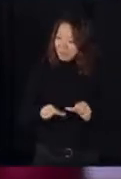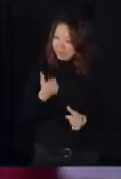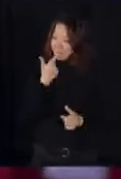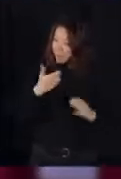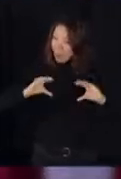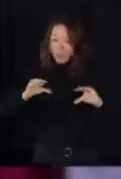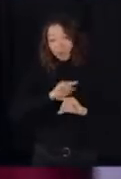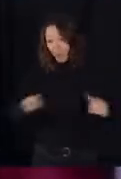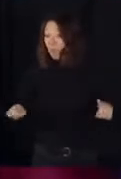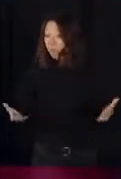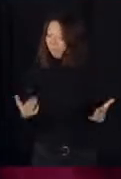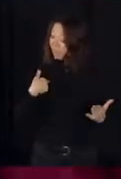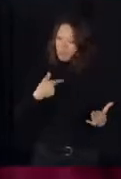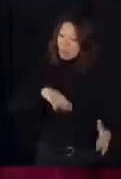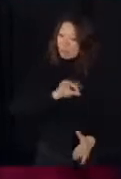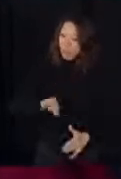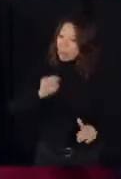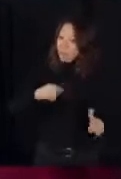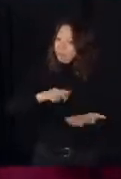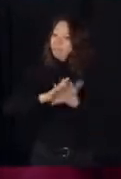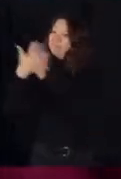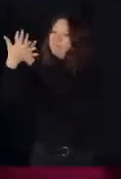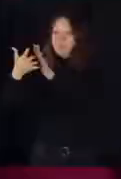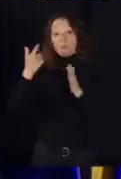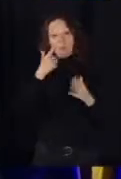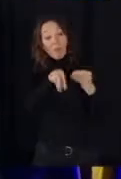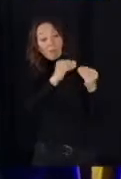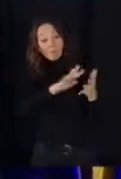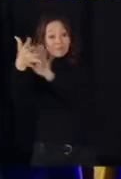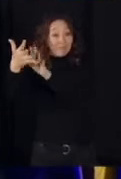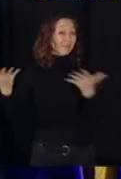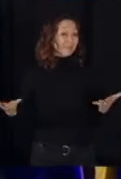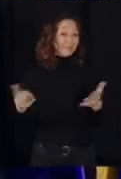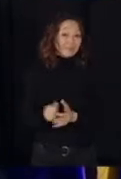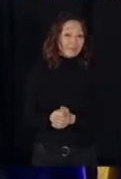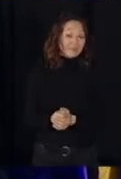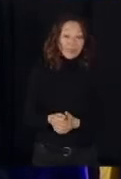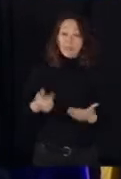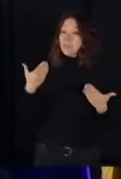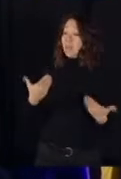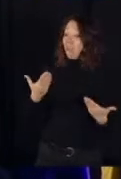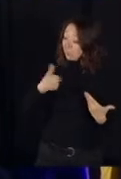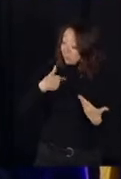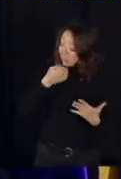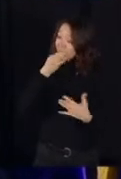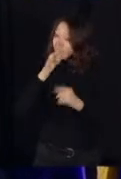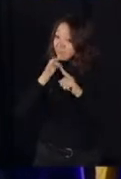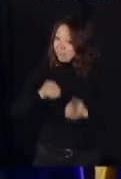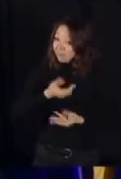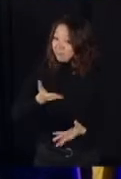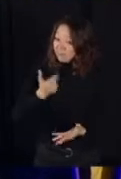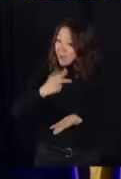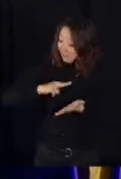pas le choix que de nous transformer pour transformer le monde. Avoir une parole en vérité entre nous, devant